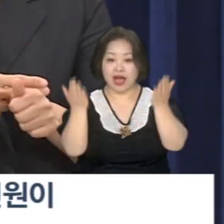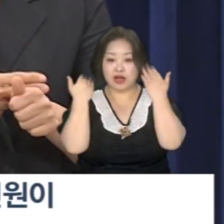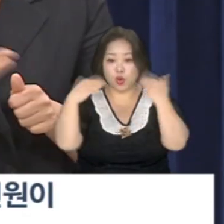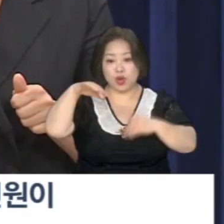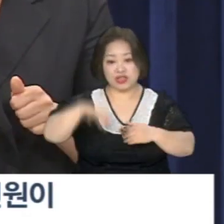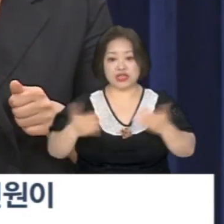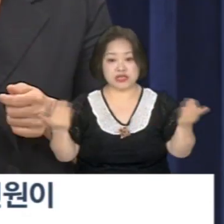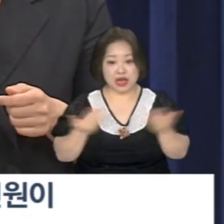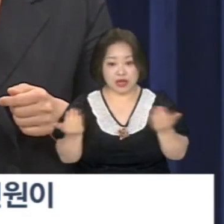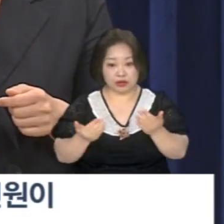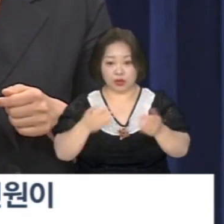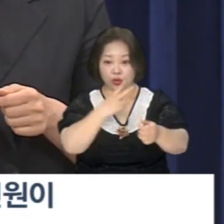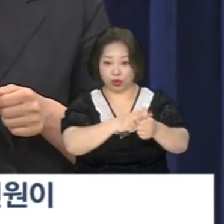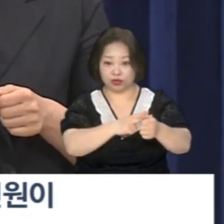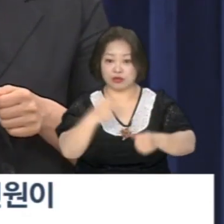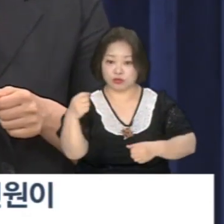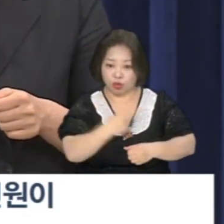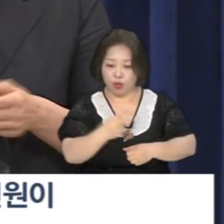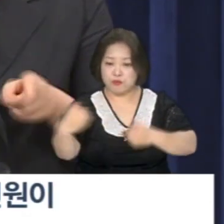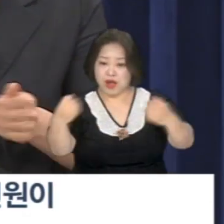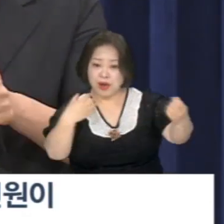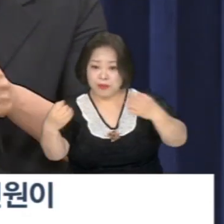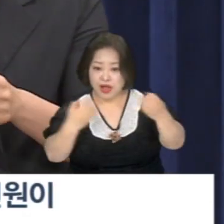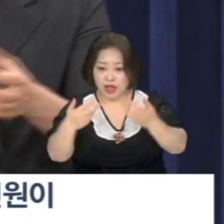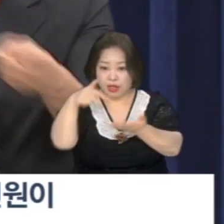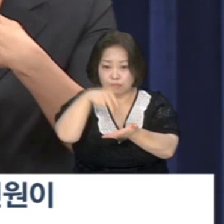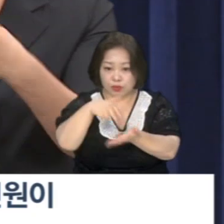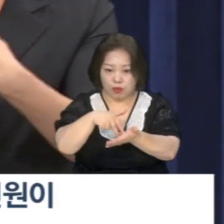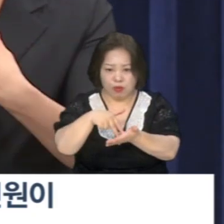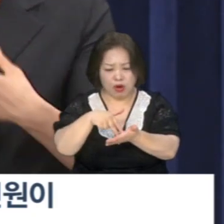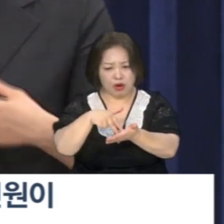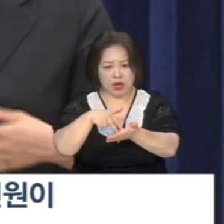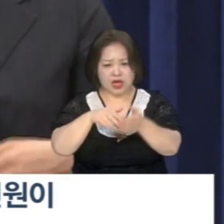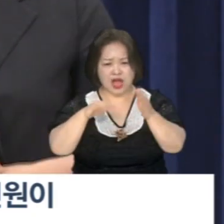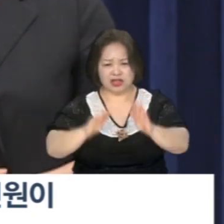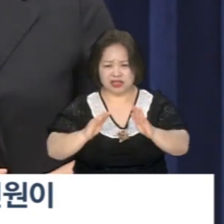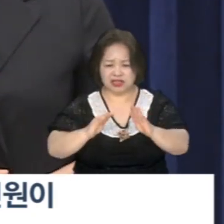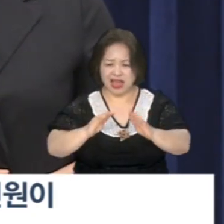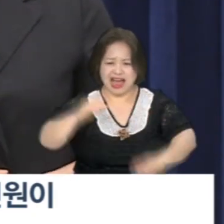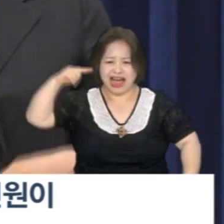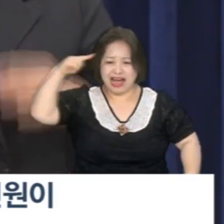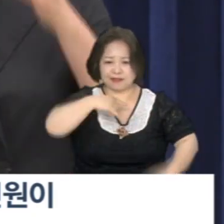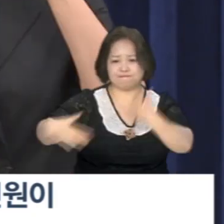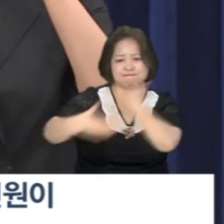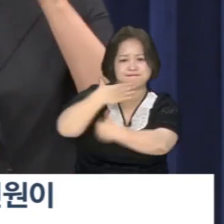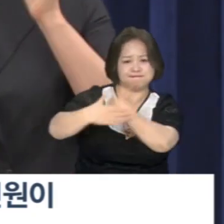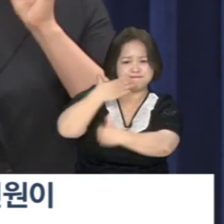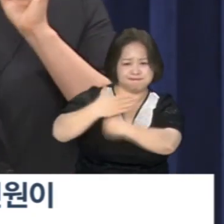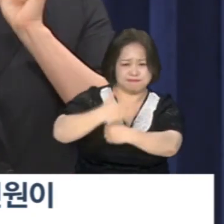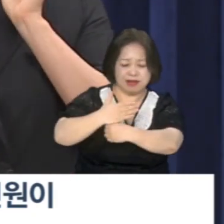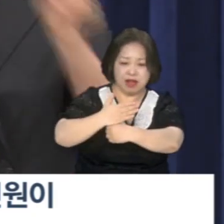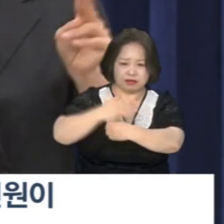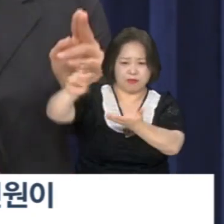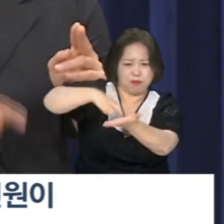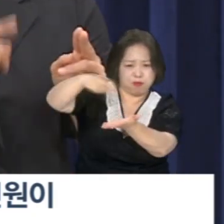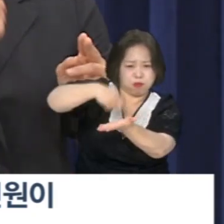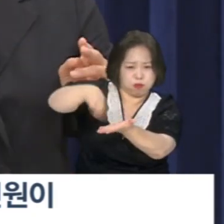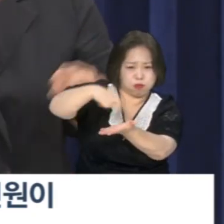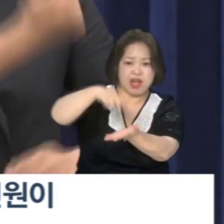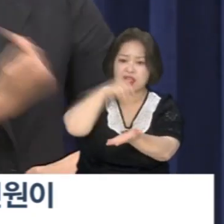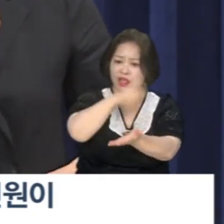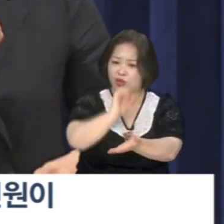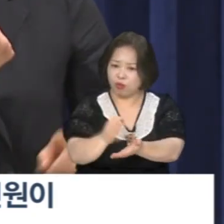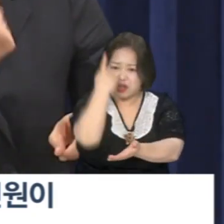주로 말씀하시는 분들이 과도한 또는 악성 민원 이게 이제 가장 큰 요인이 되지